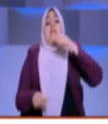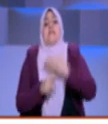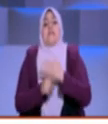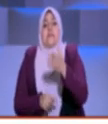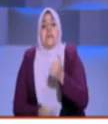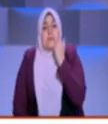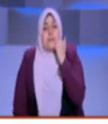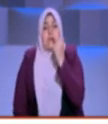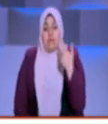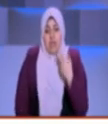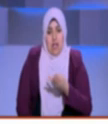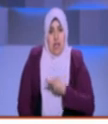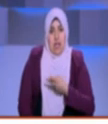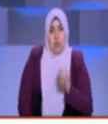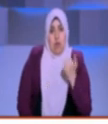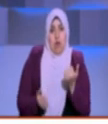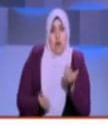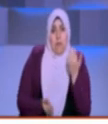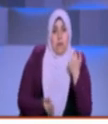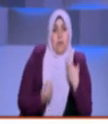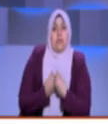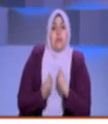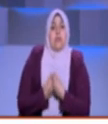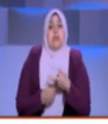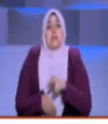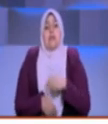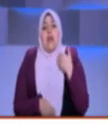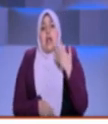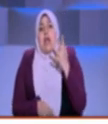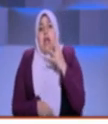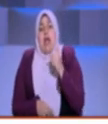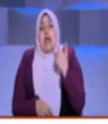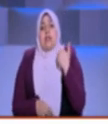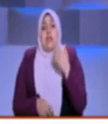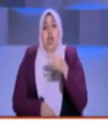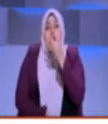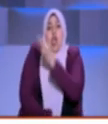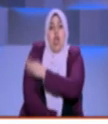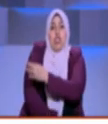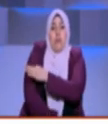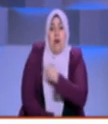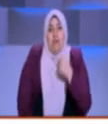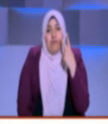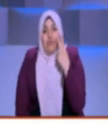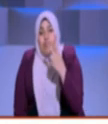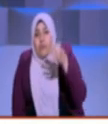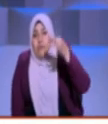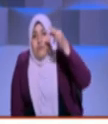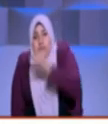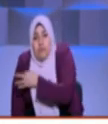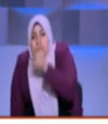حدثت يومي الثلاثاء والأربعاء ربما تكون مرتبطة بزيادة معدلات التقصي أو الاختبار التي تمت لمساحات أو لقطاعات أوسع في